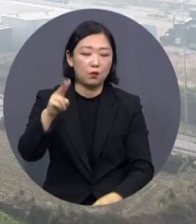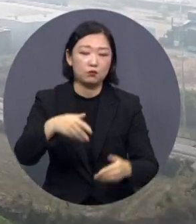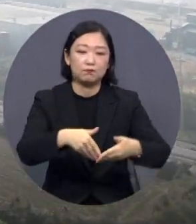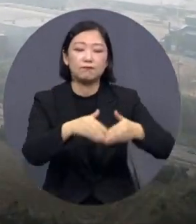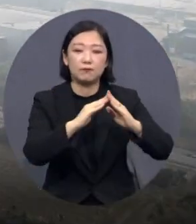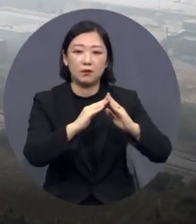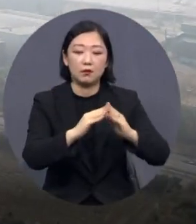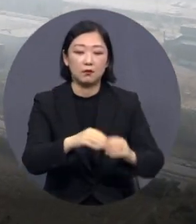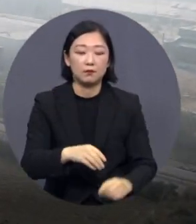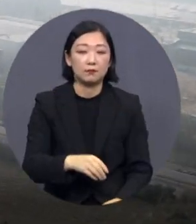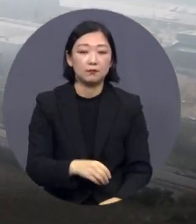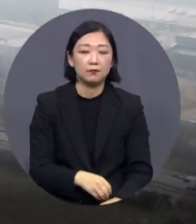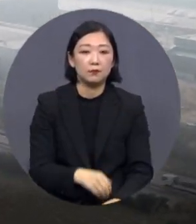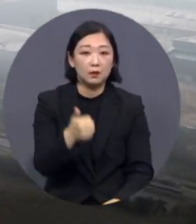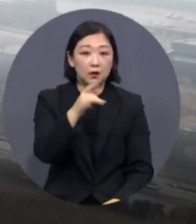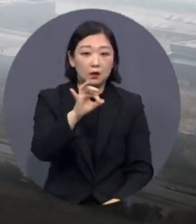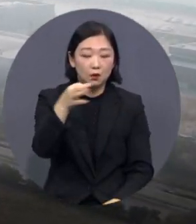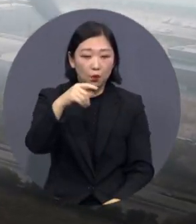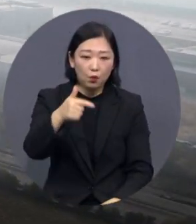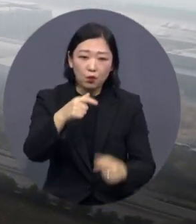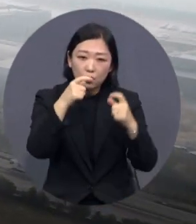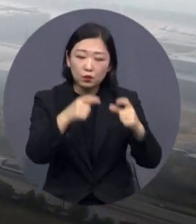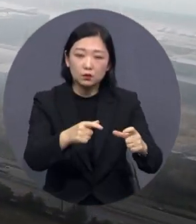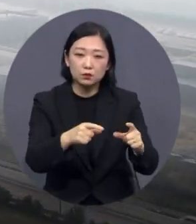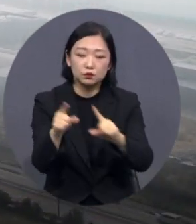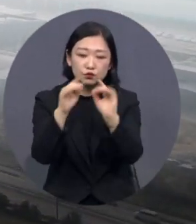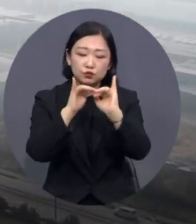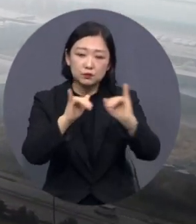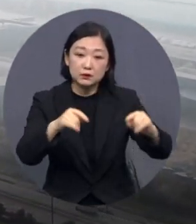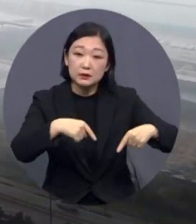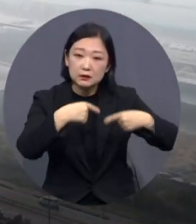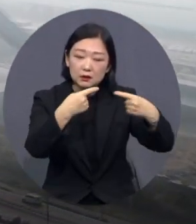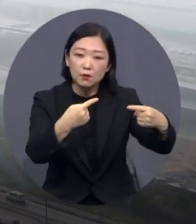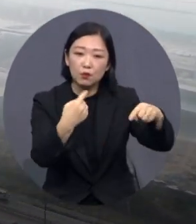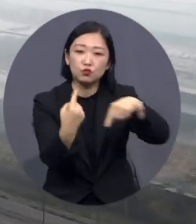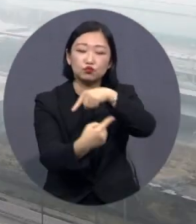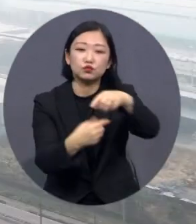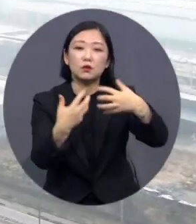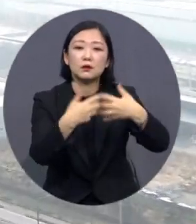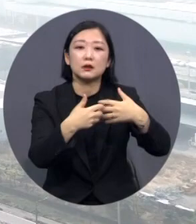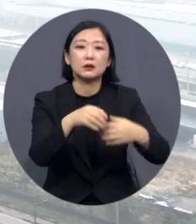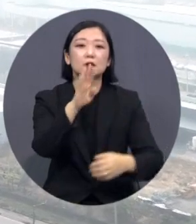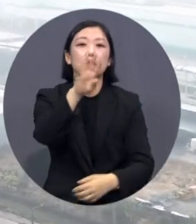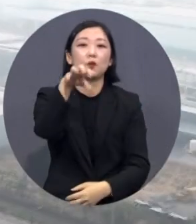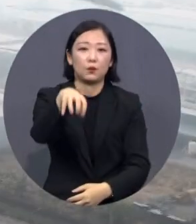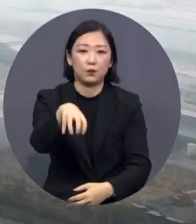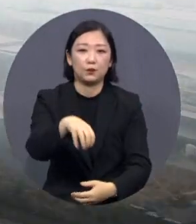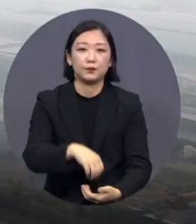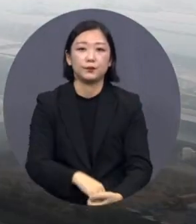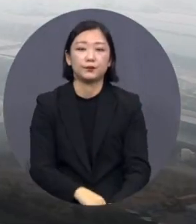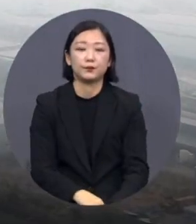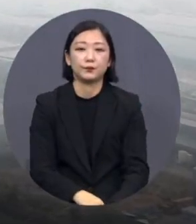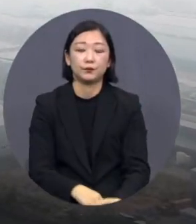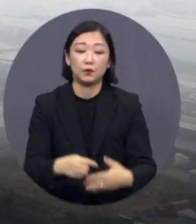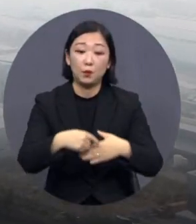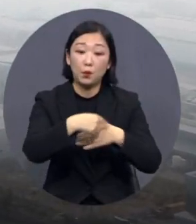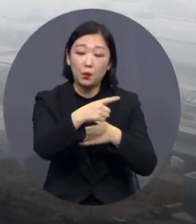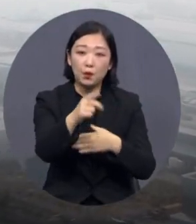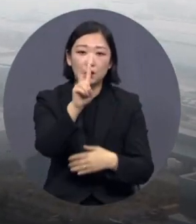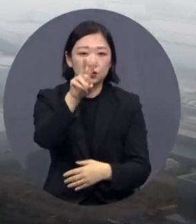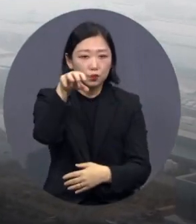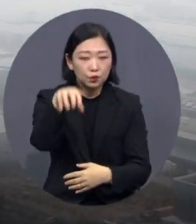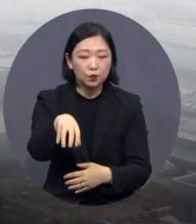원리처럼 마을 주민들이 참여해 풍력 발전기를 운영하는 마을은 현재 네곳 또 다른 마을 두